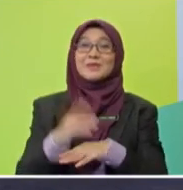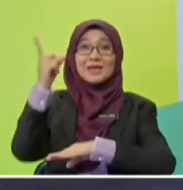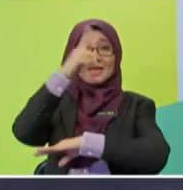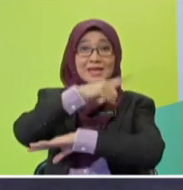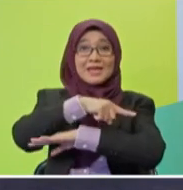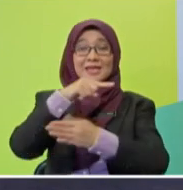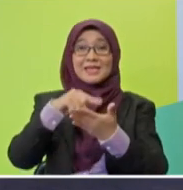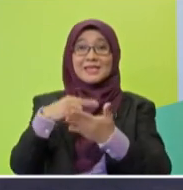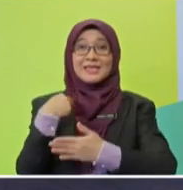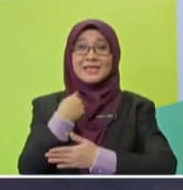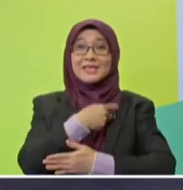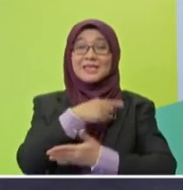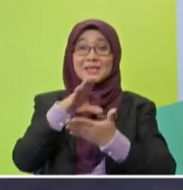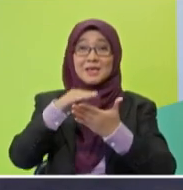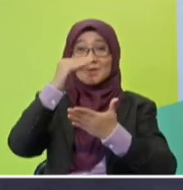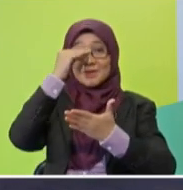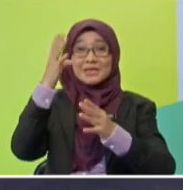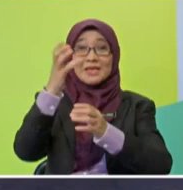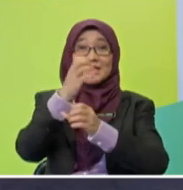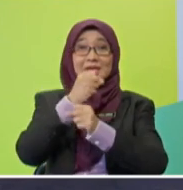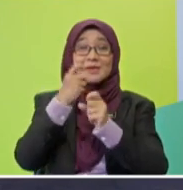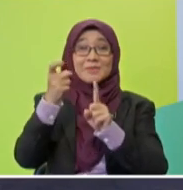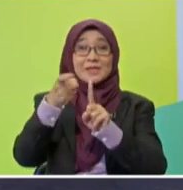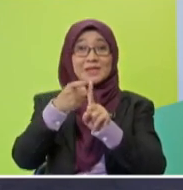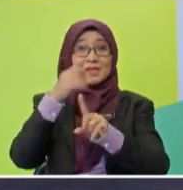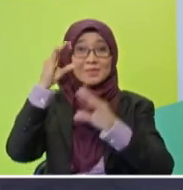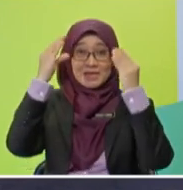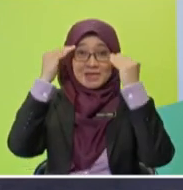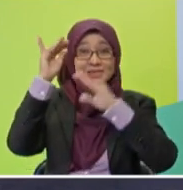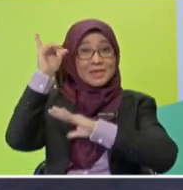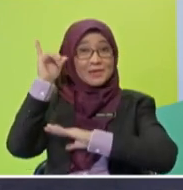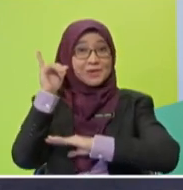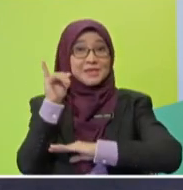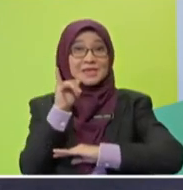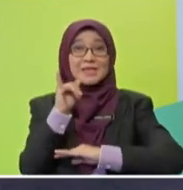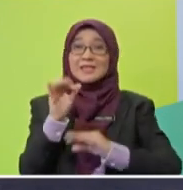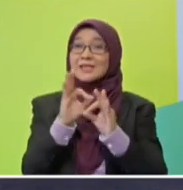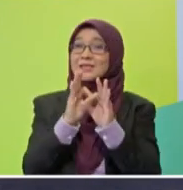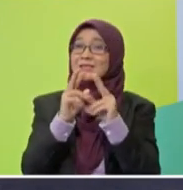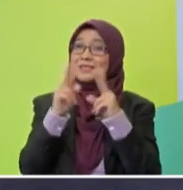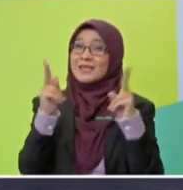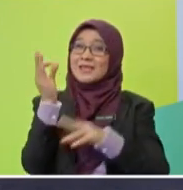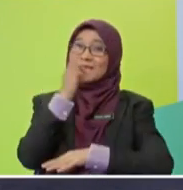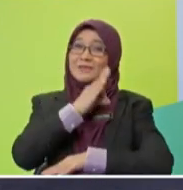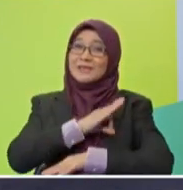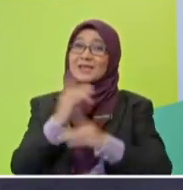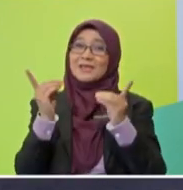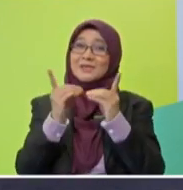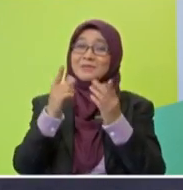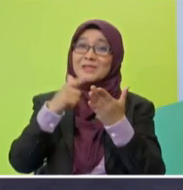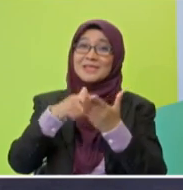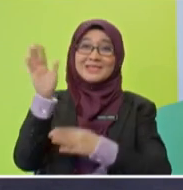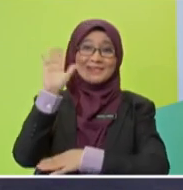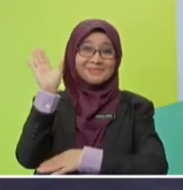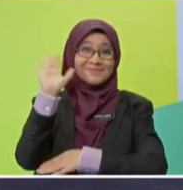Pembelajaran murid-murid dapat daripada cek gurusiani nampak memberi manfaat untuk semua jumpa lagi Assalamualaikum bye